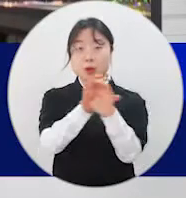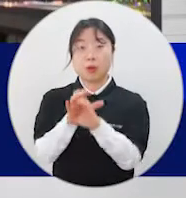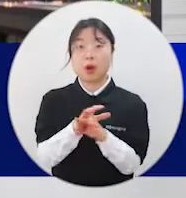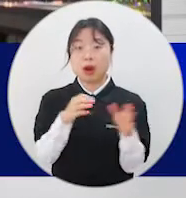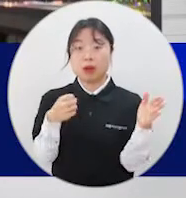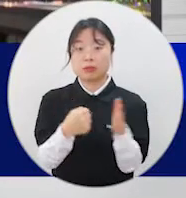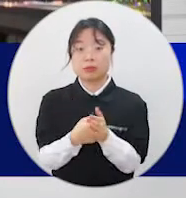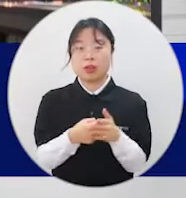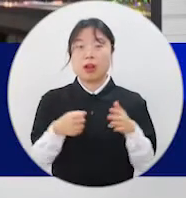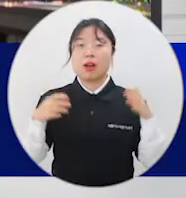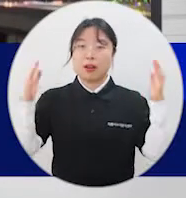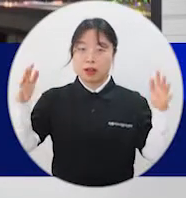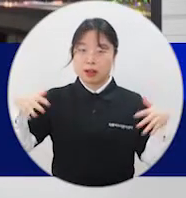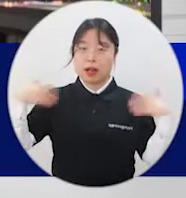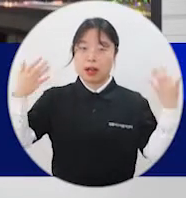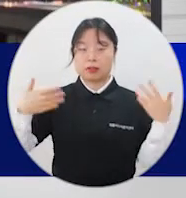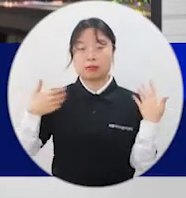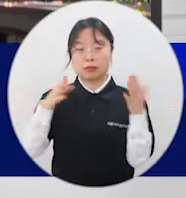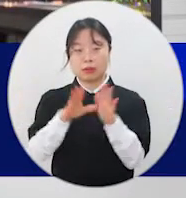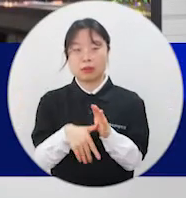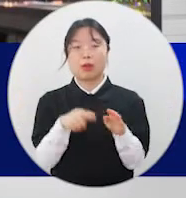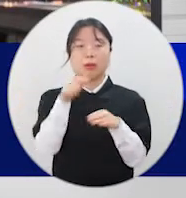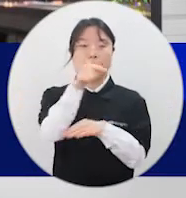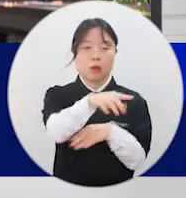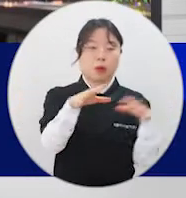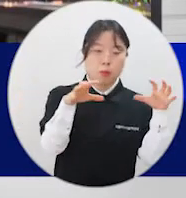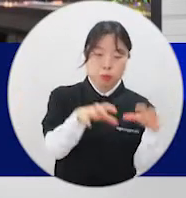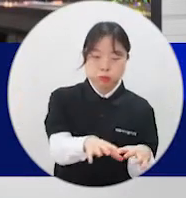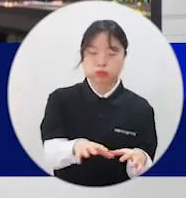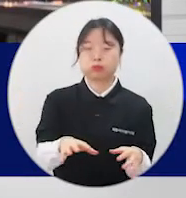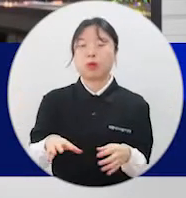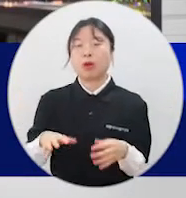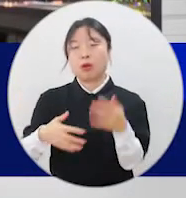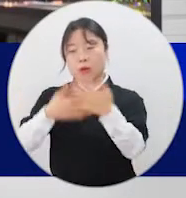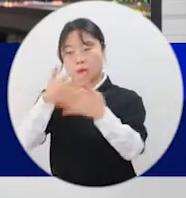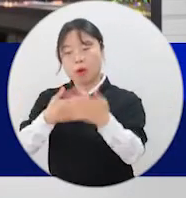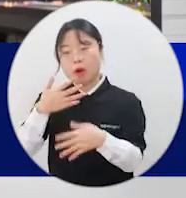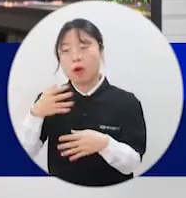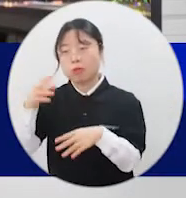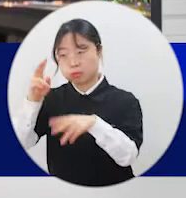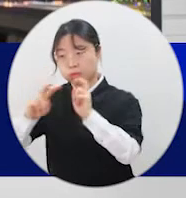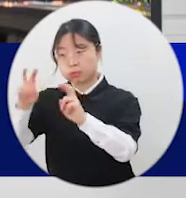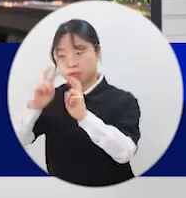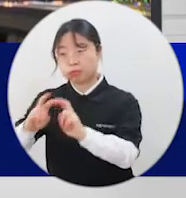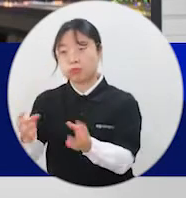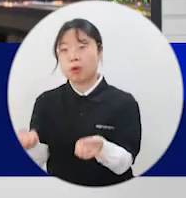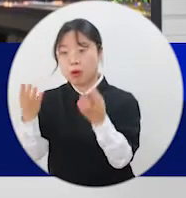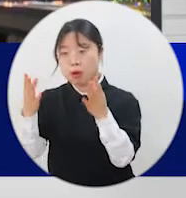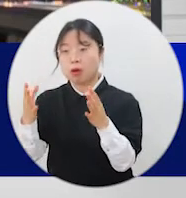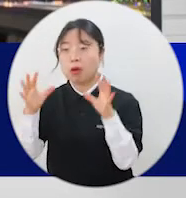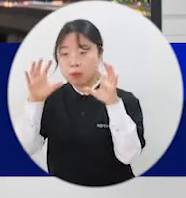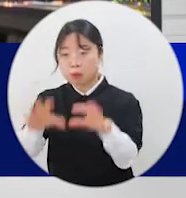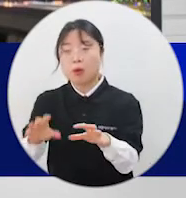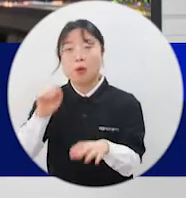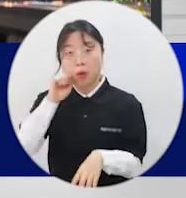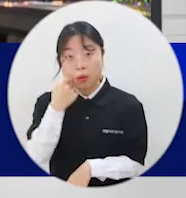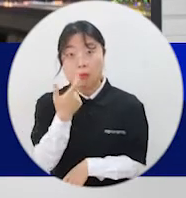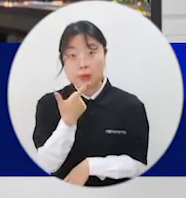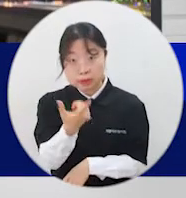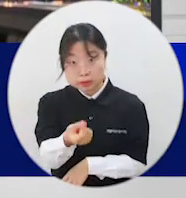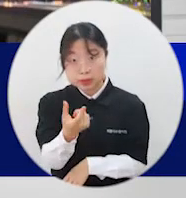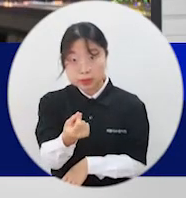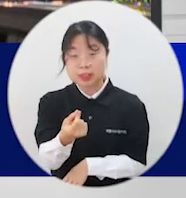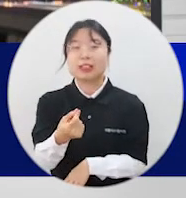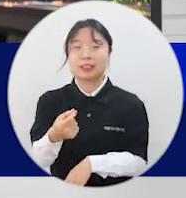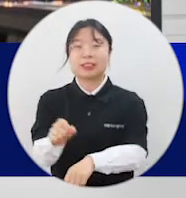코로나19로 인해 다양한 문화생활을 즐기기도 어려워졌는데요. 의왕시에서 이런 시민들의 상황을 고려해 특별한